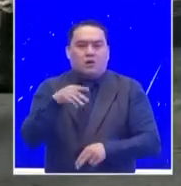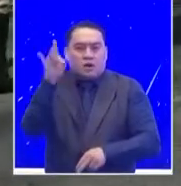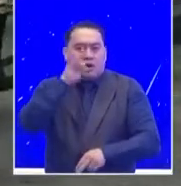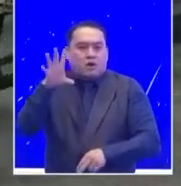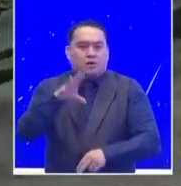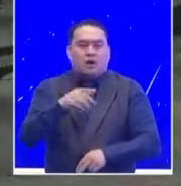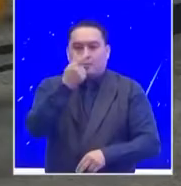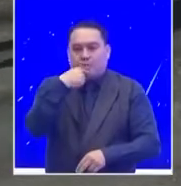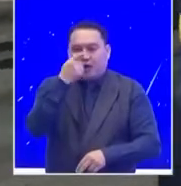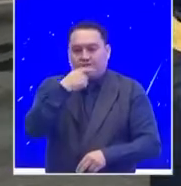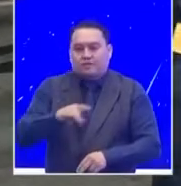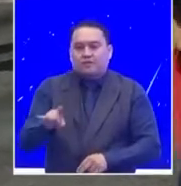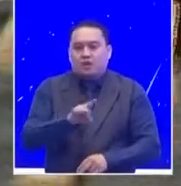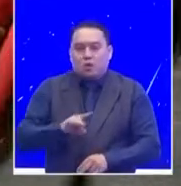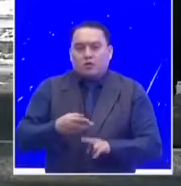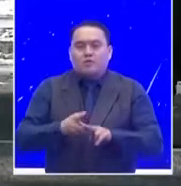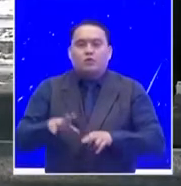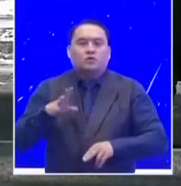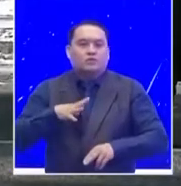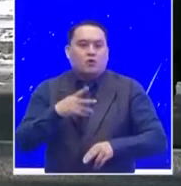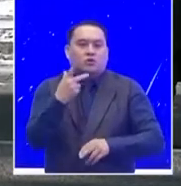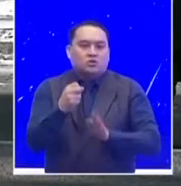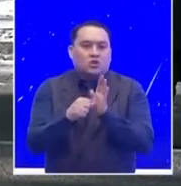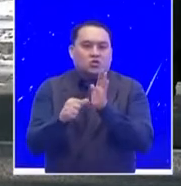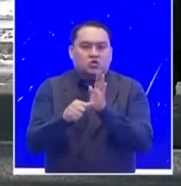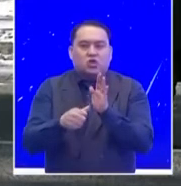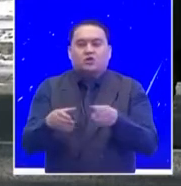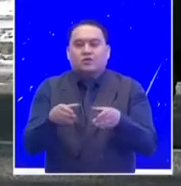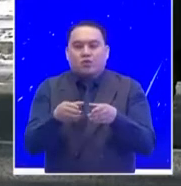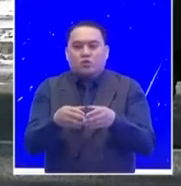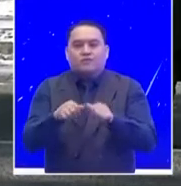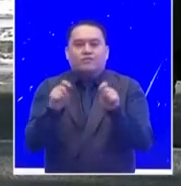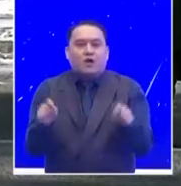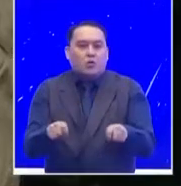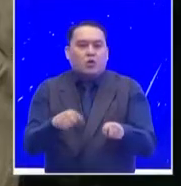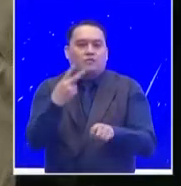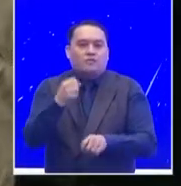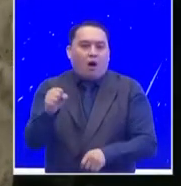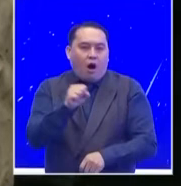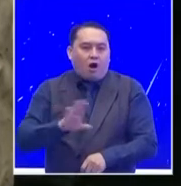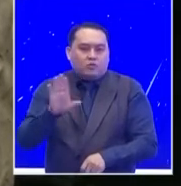легендарного генерал-майора Панфилова. Ранее она была 316. 16-й стрелковой. Сформировали ее в августе